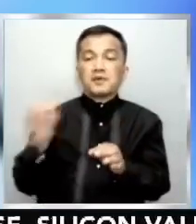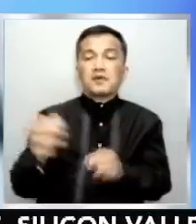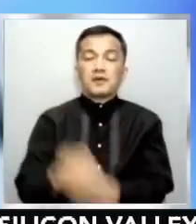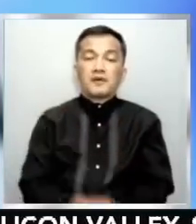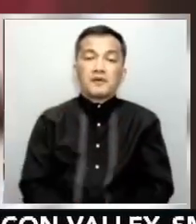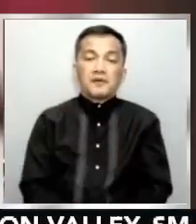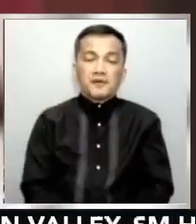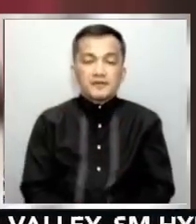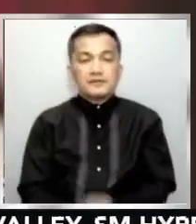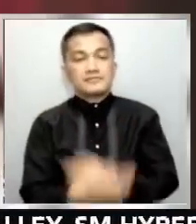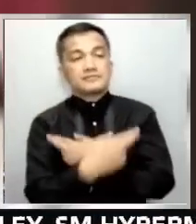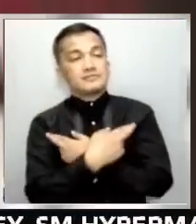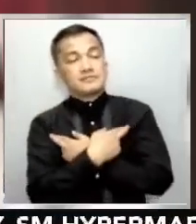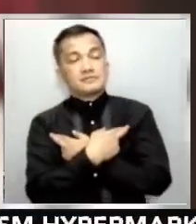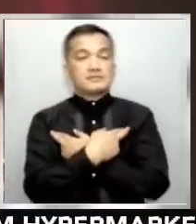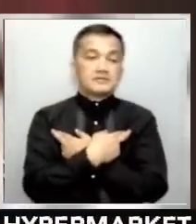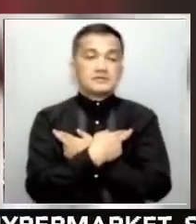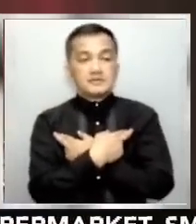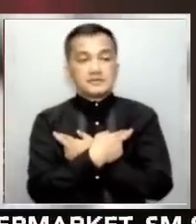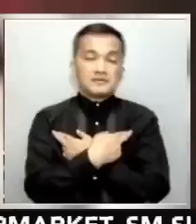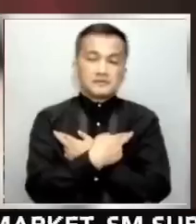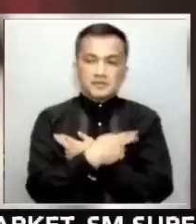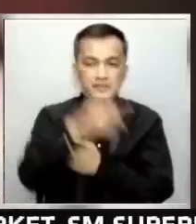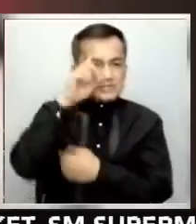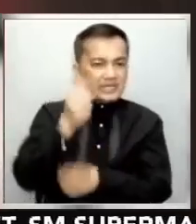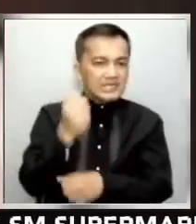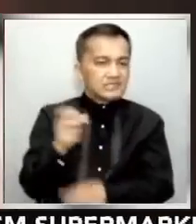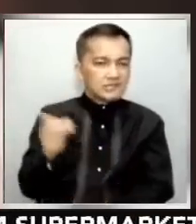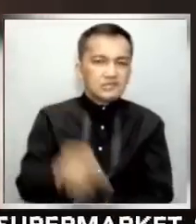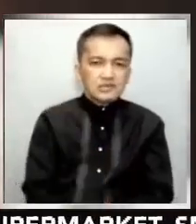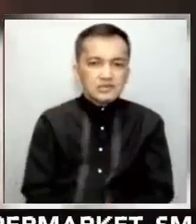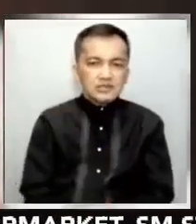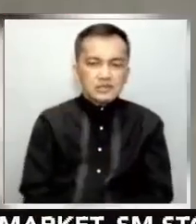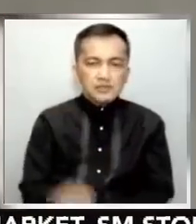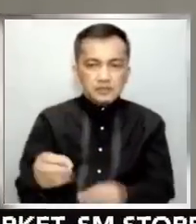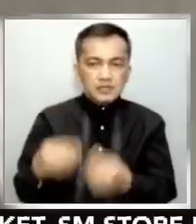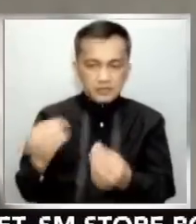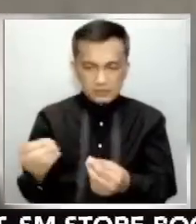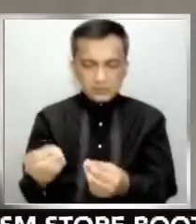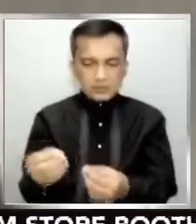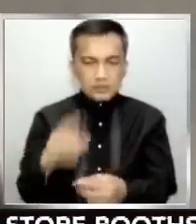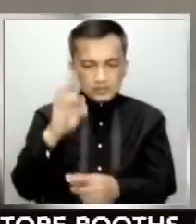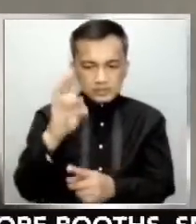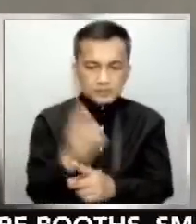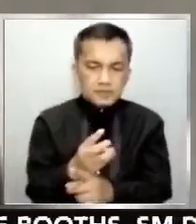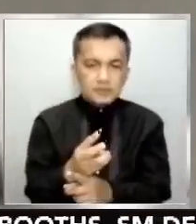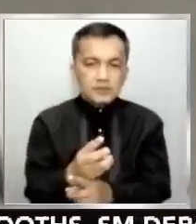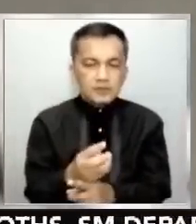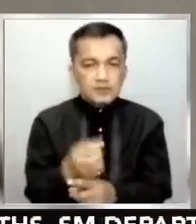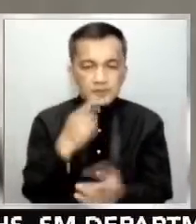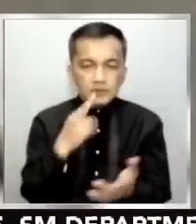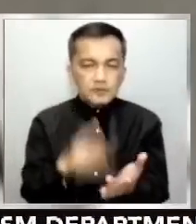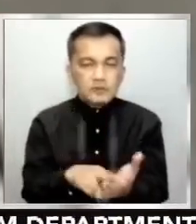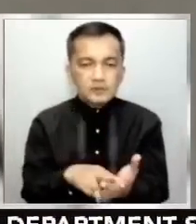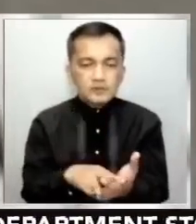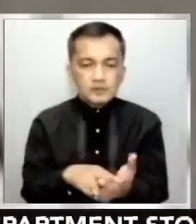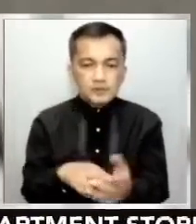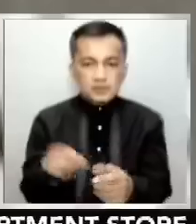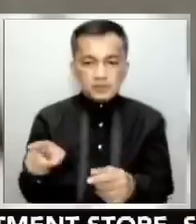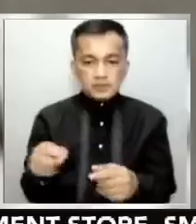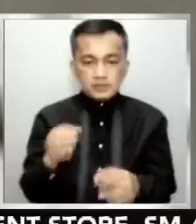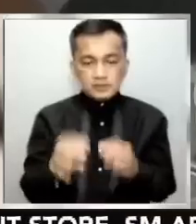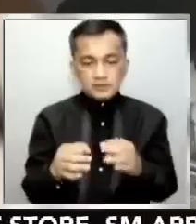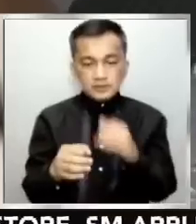parelax-relax lang sila dyan. Patigas ang ulo nila at binigyan sila ng 6 na buwan upang magparehistro. Kung hindi sila gumawa